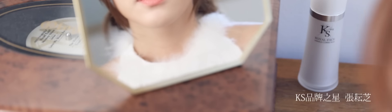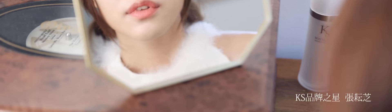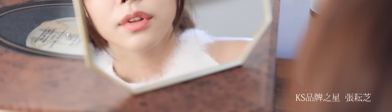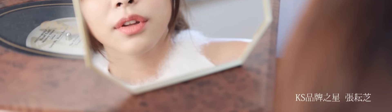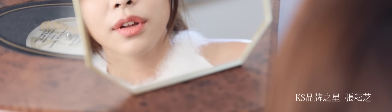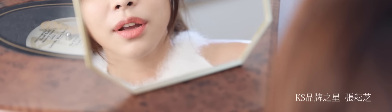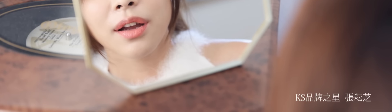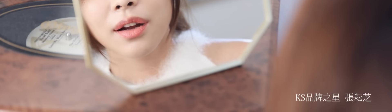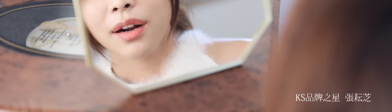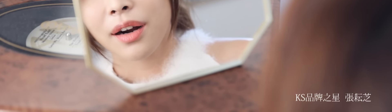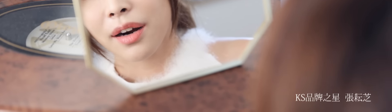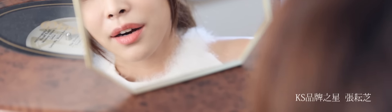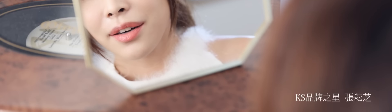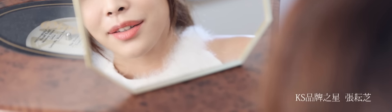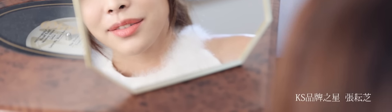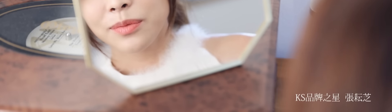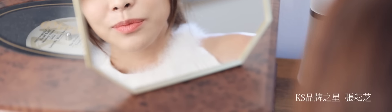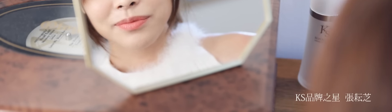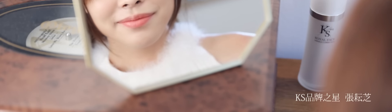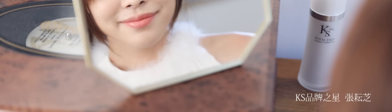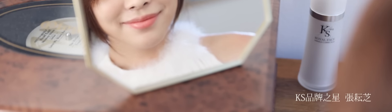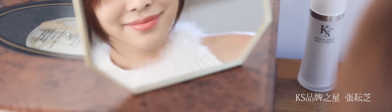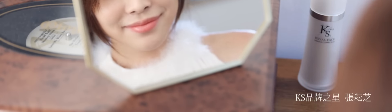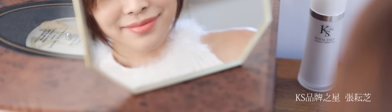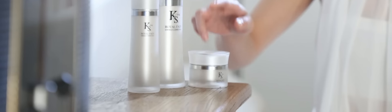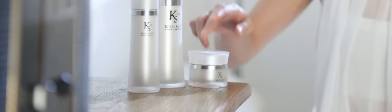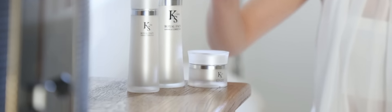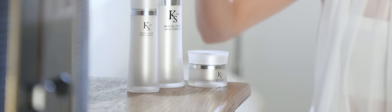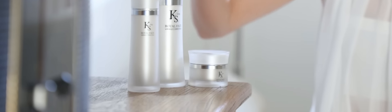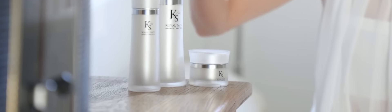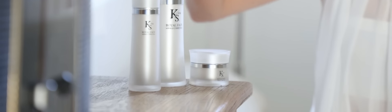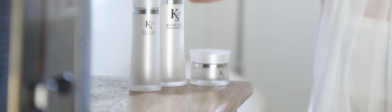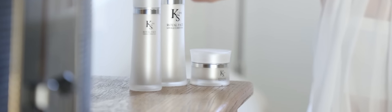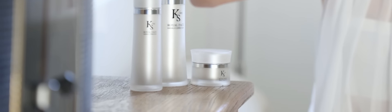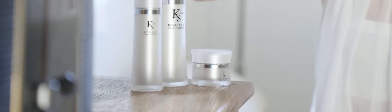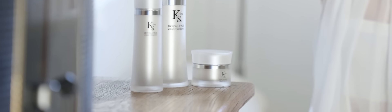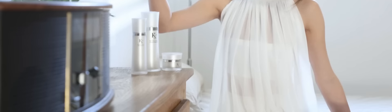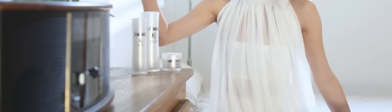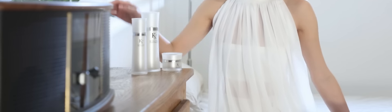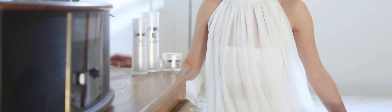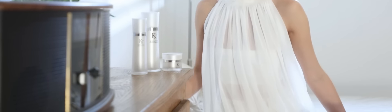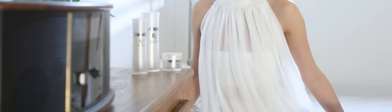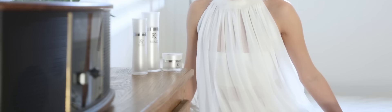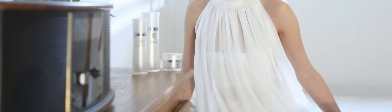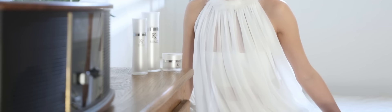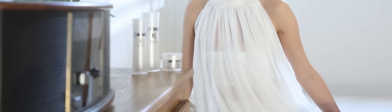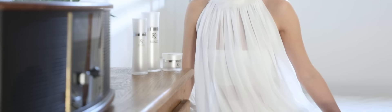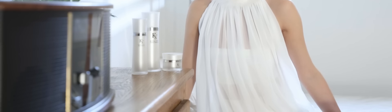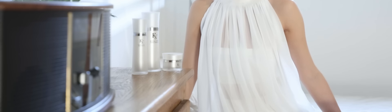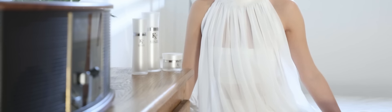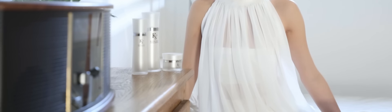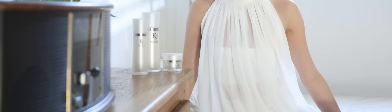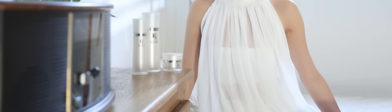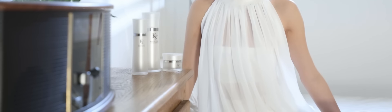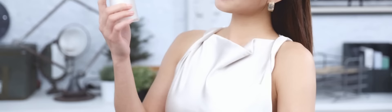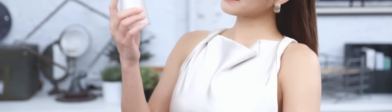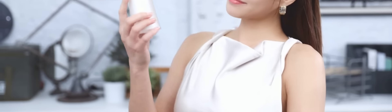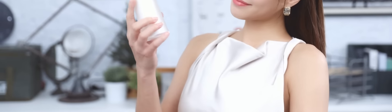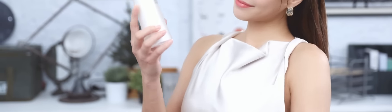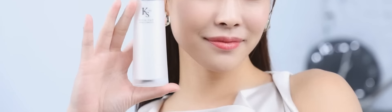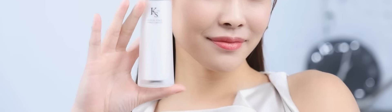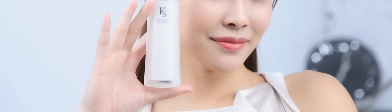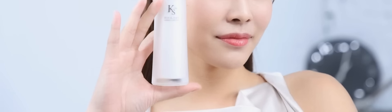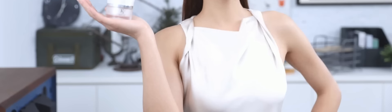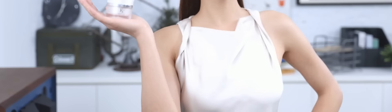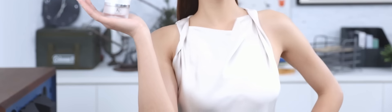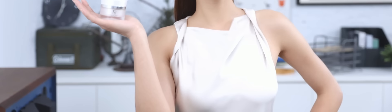姐妹们总烦恼脸上细纹、干燥与暗沉，现在起跟我一起放心交给 KS Royal Face 皇